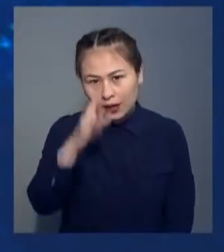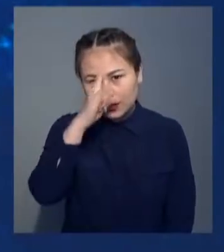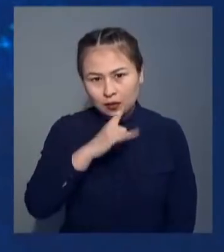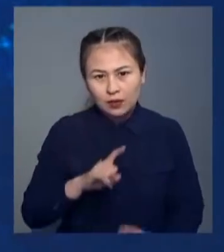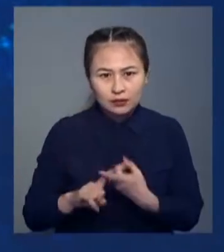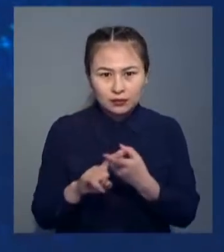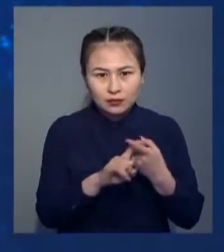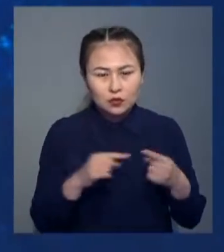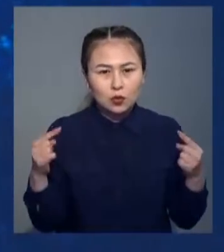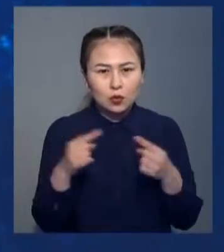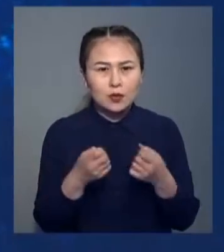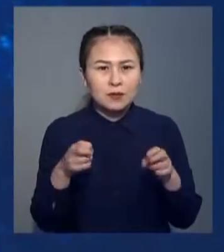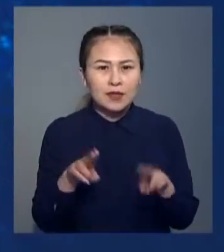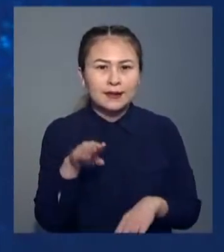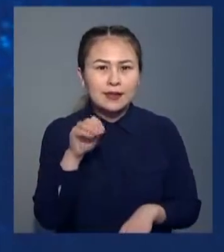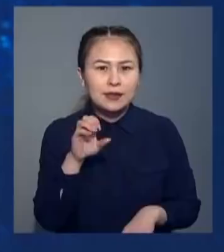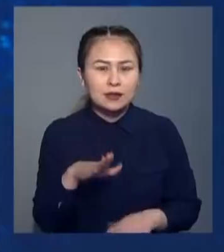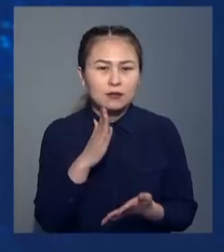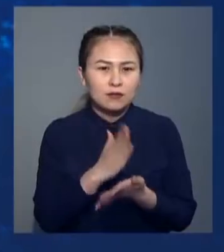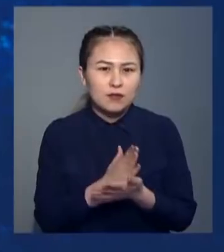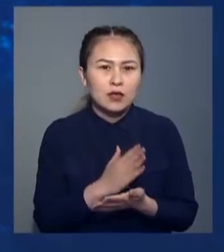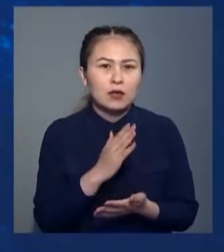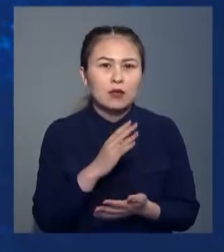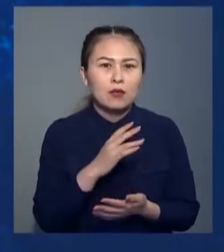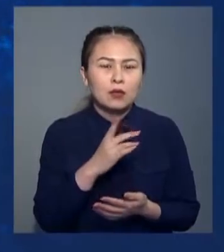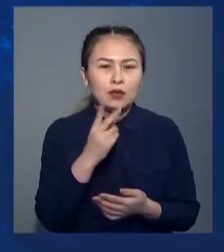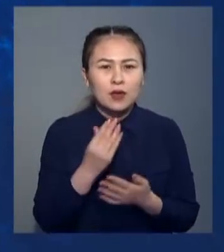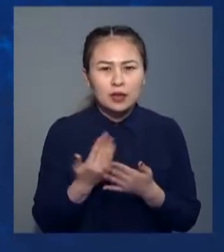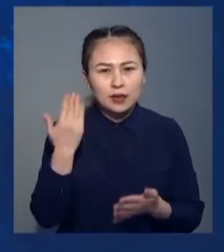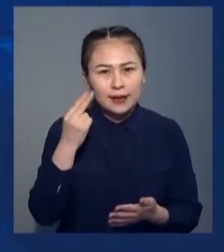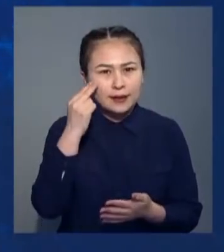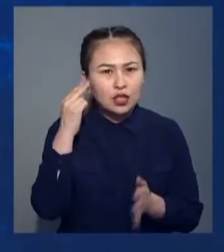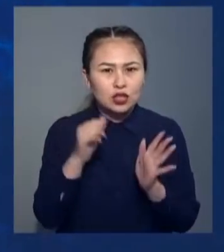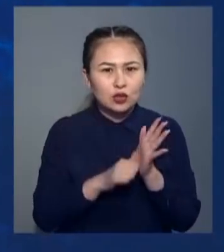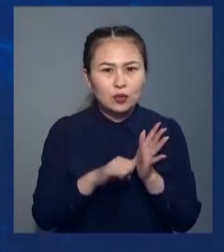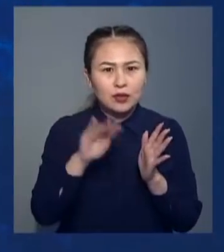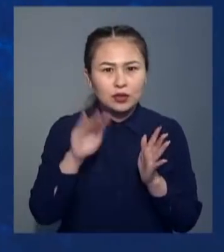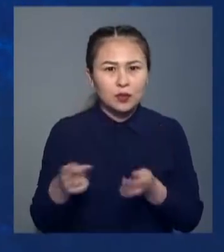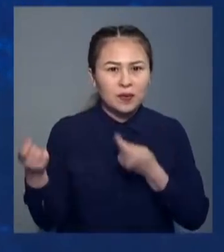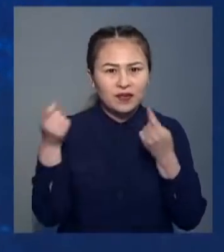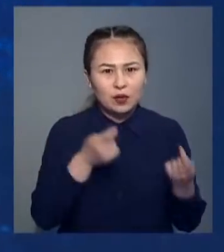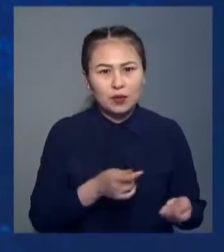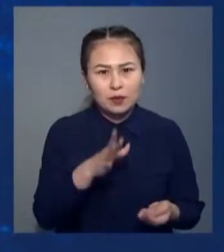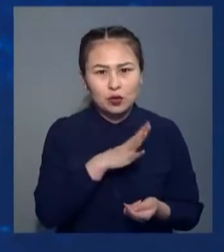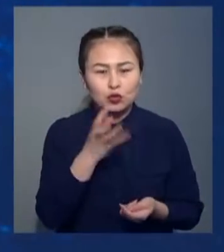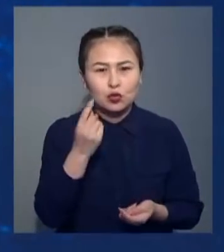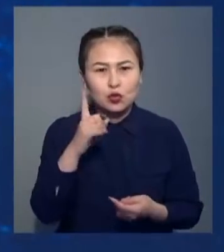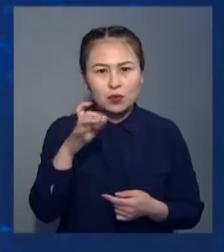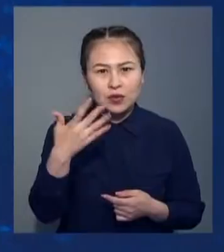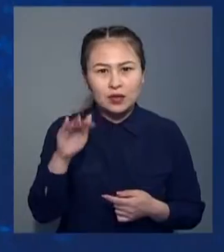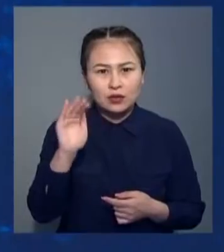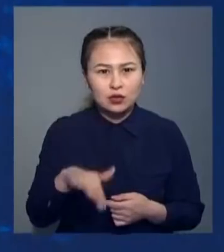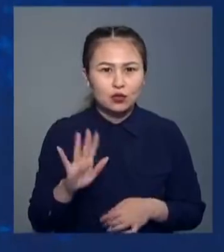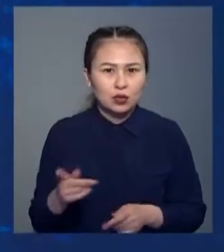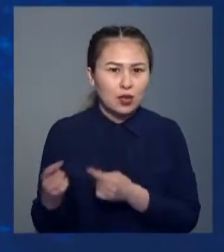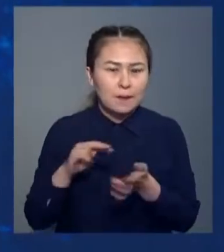Қазақстанда коронавирусты анықтайтын сынама тесттер жеткілікті. Бірер күн бұрын Қытайдан 60 мың жеткізілді. Алдағы аптада тағы 150 мыңға